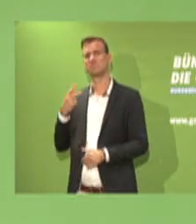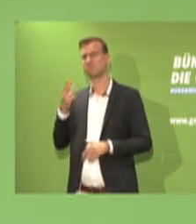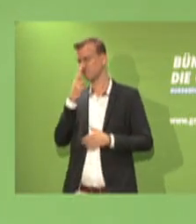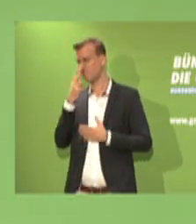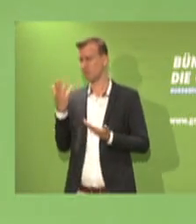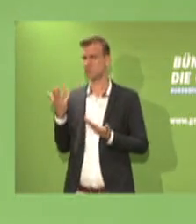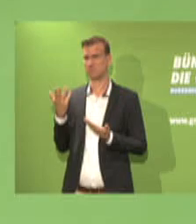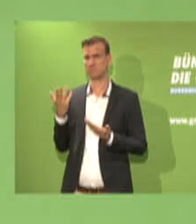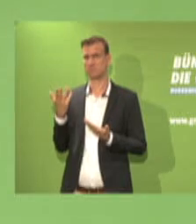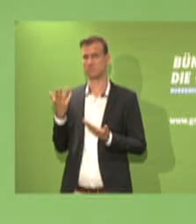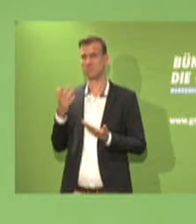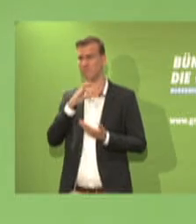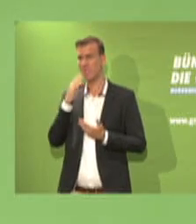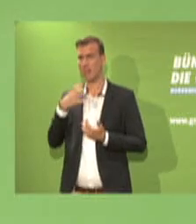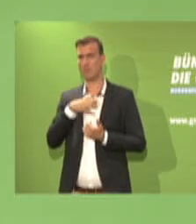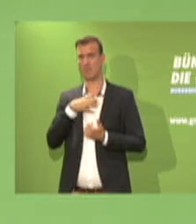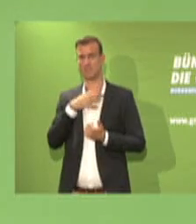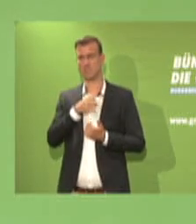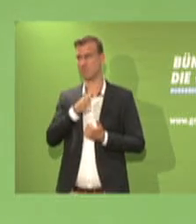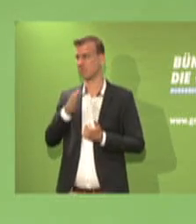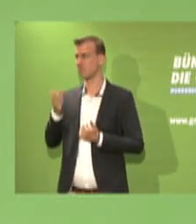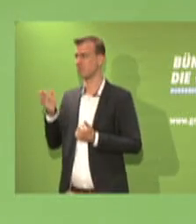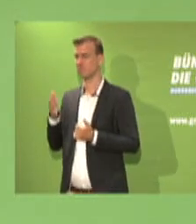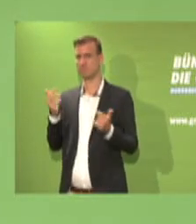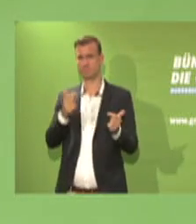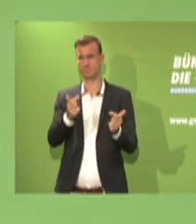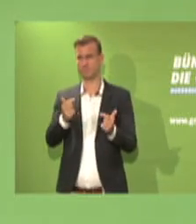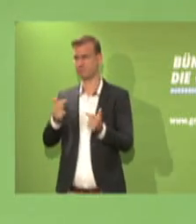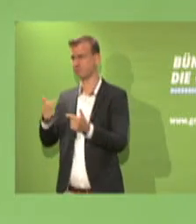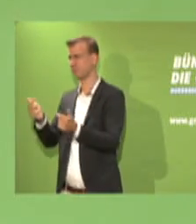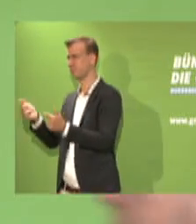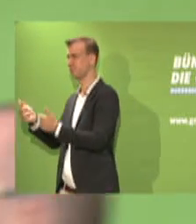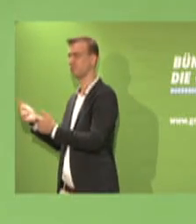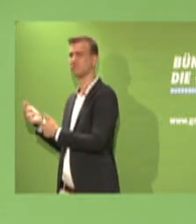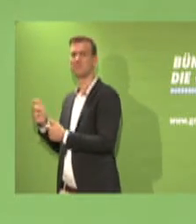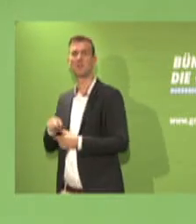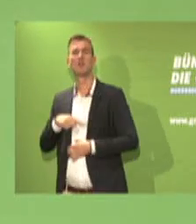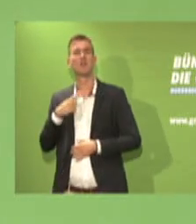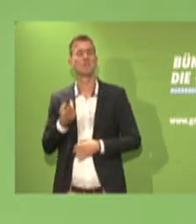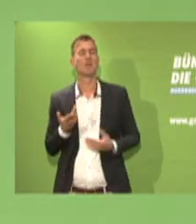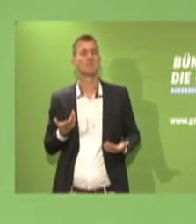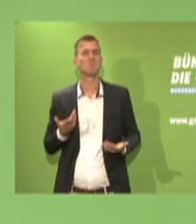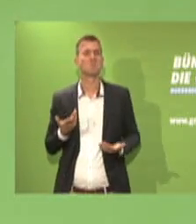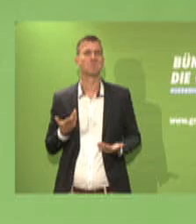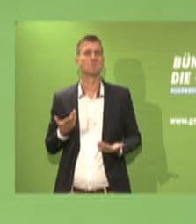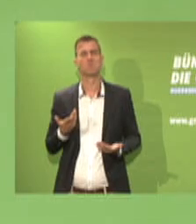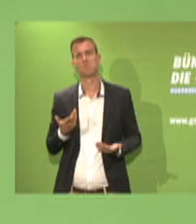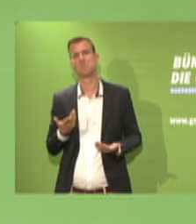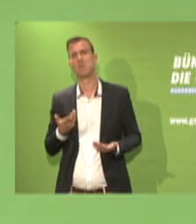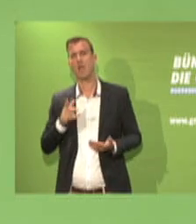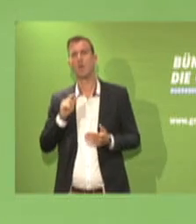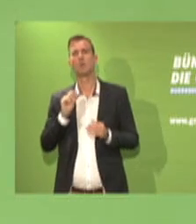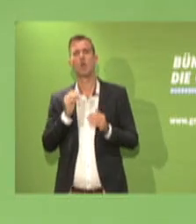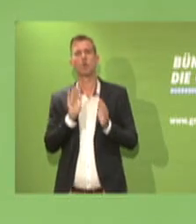viele Patienten, viele zu betreuende ältere Menschen hat, dann kann man auch kurze